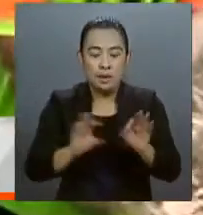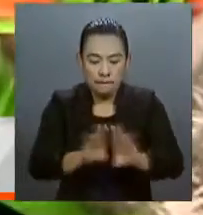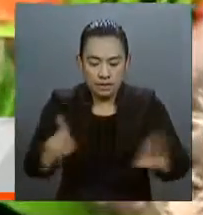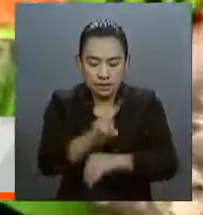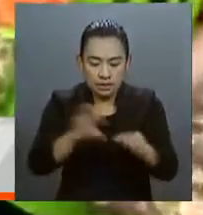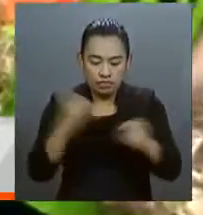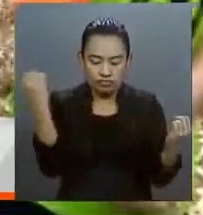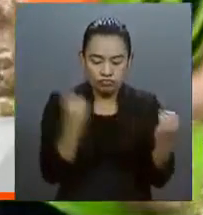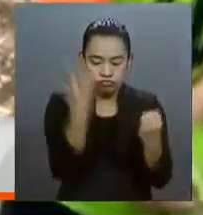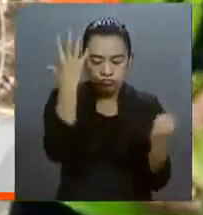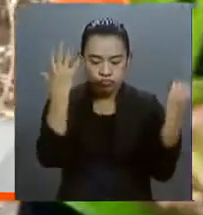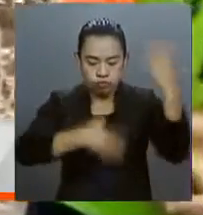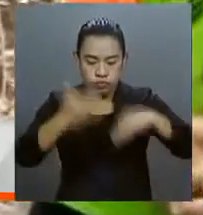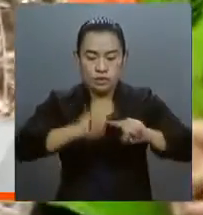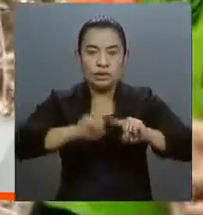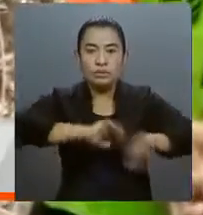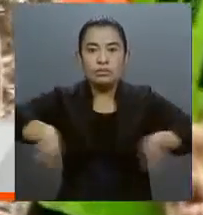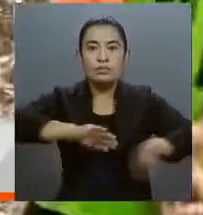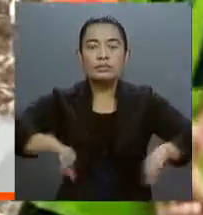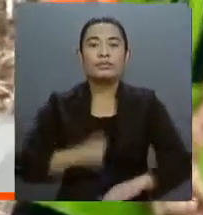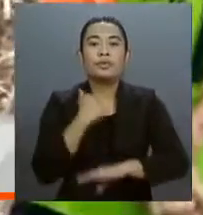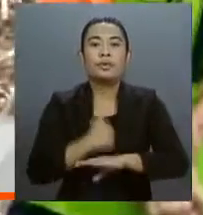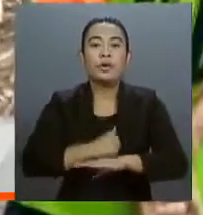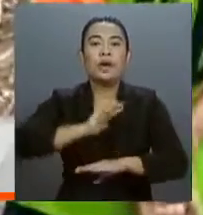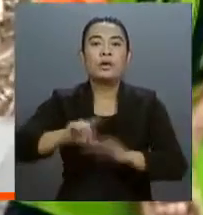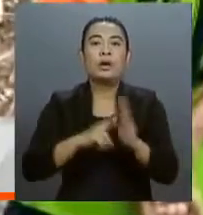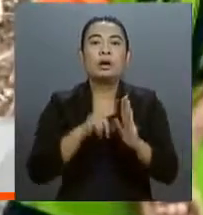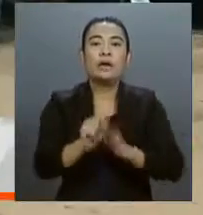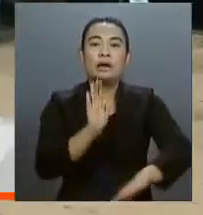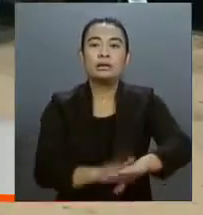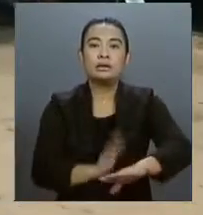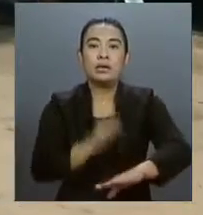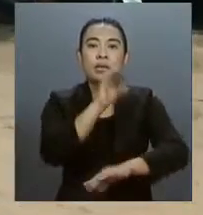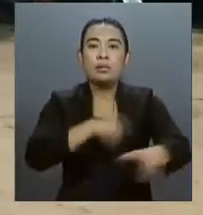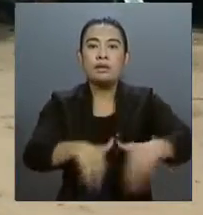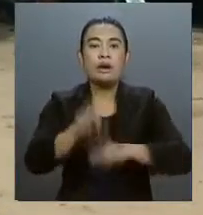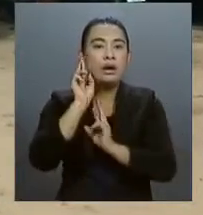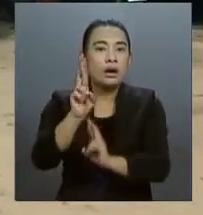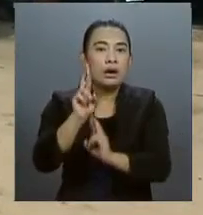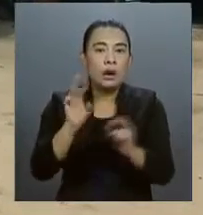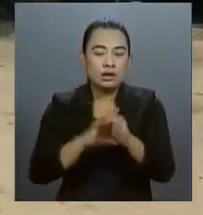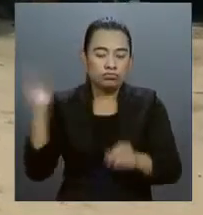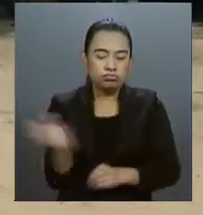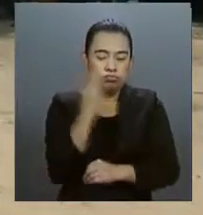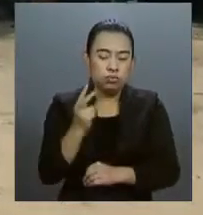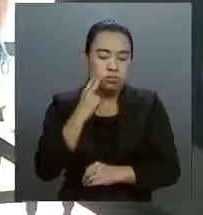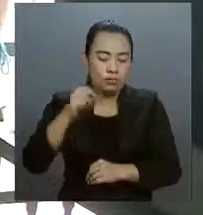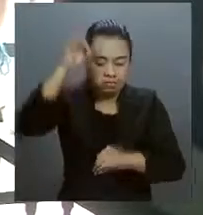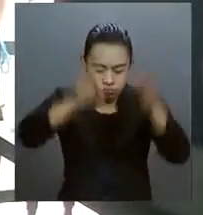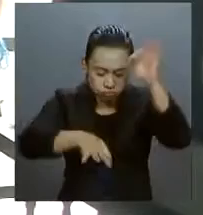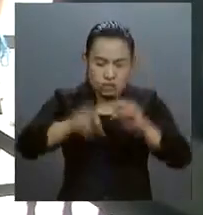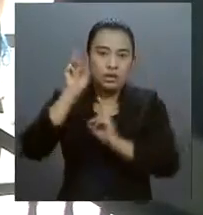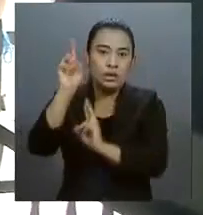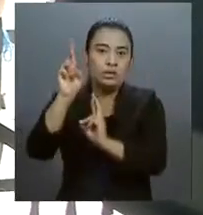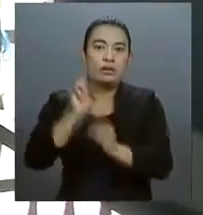เจริญฤทธิ์สงวนสัตว์ผู้ว่าราชการจังหวัดตากเตือนประชาชนให้ระมัดระวังพายุลูกเห็บที่อาจจะเกิดขึ้นได้อีกค่ะเหล่า